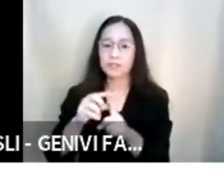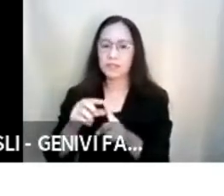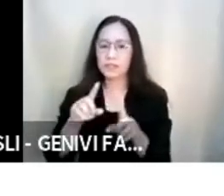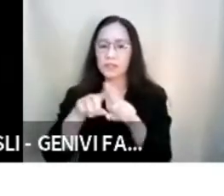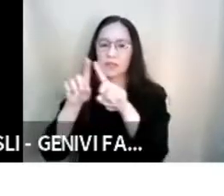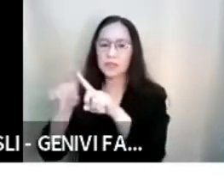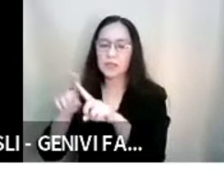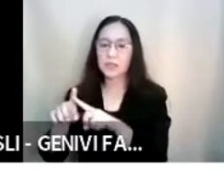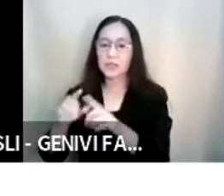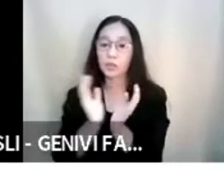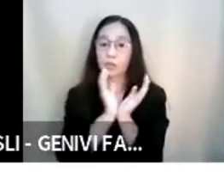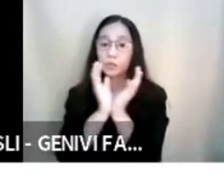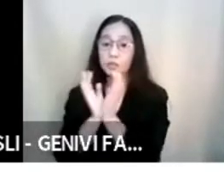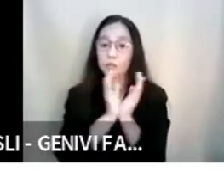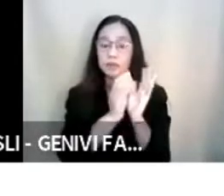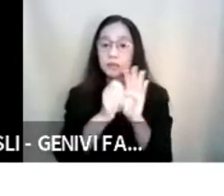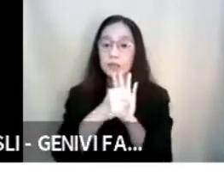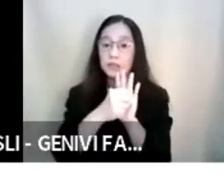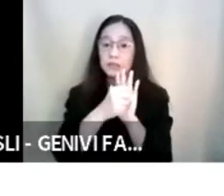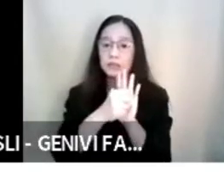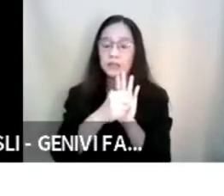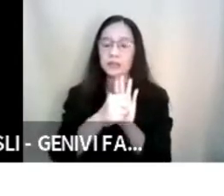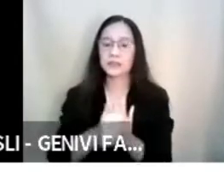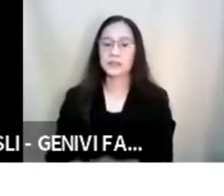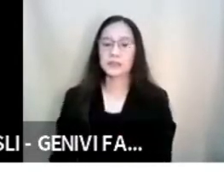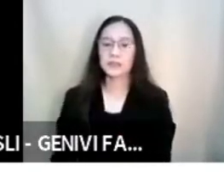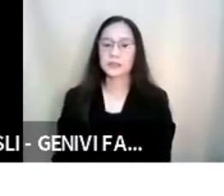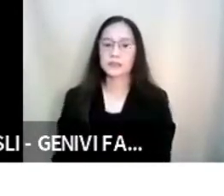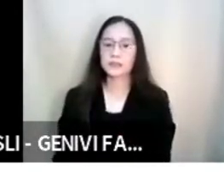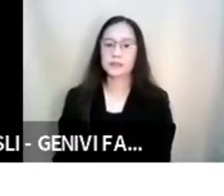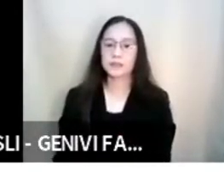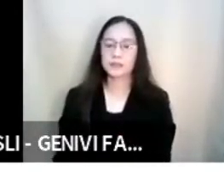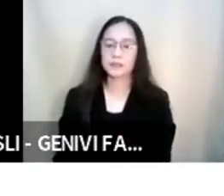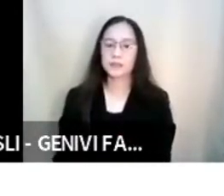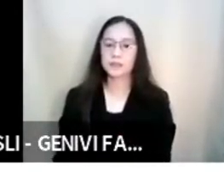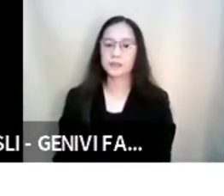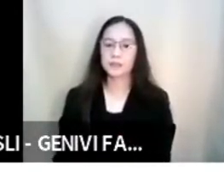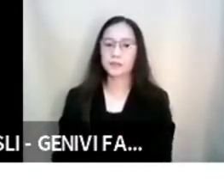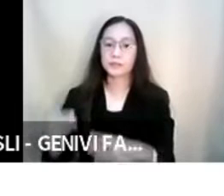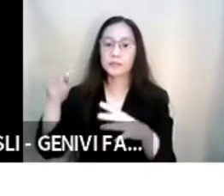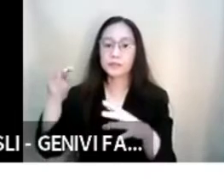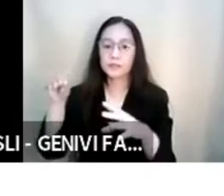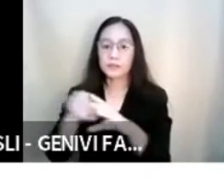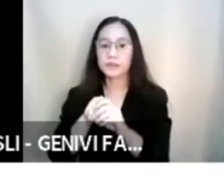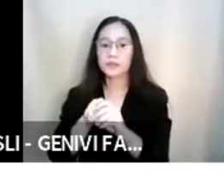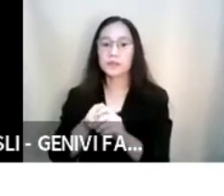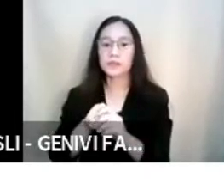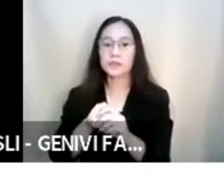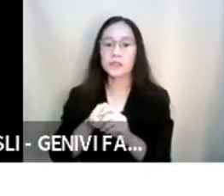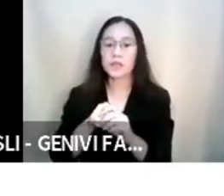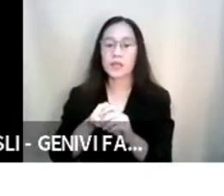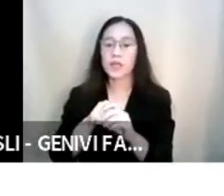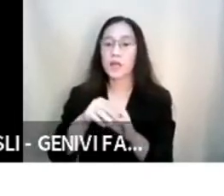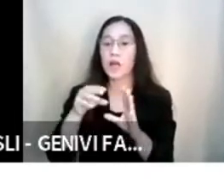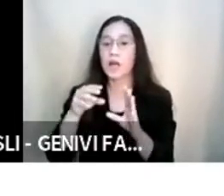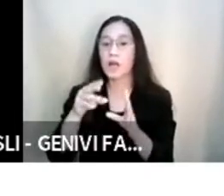community safety signs around them? No? So, dyan din papasok yung career and vocational terms. Naiintindihan ba